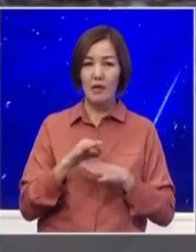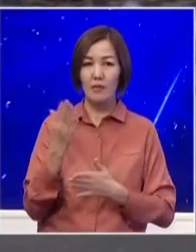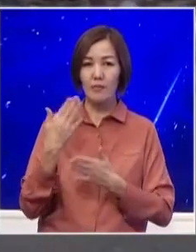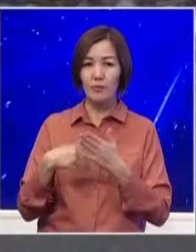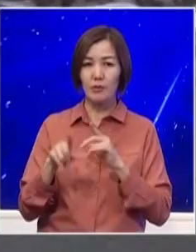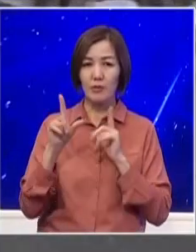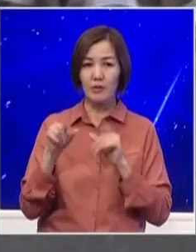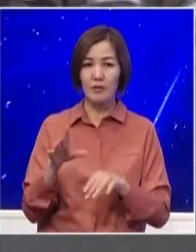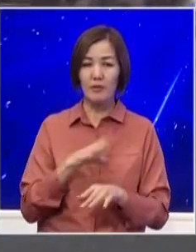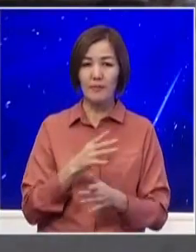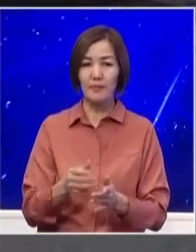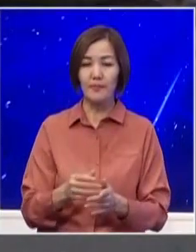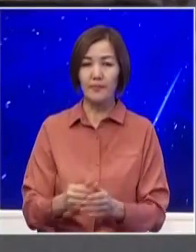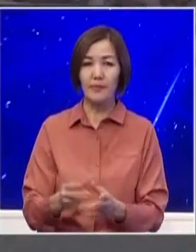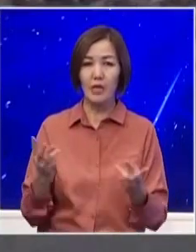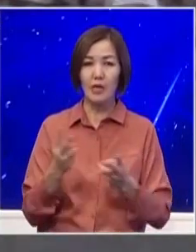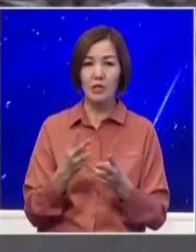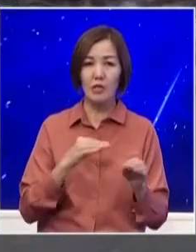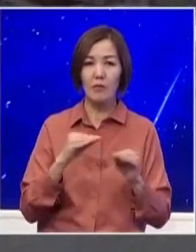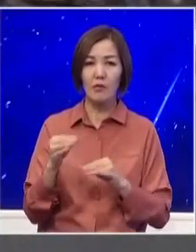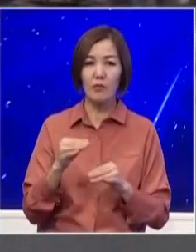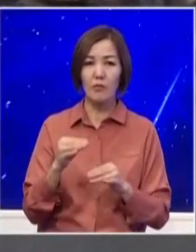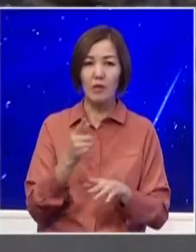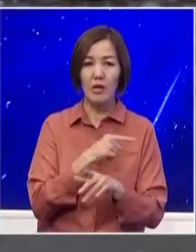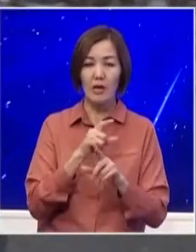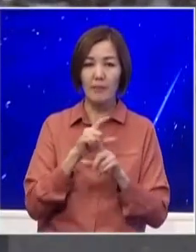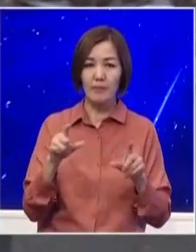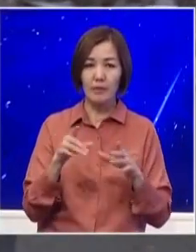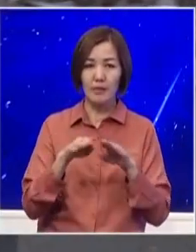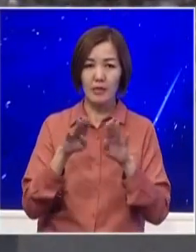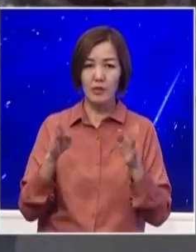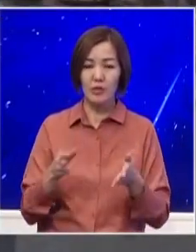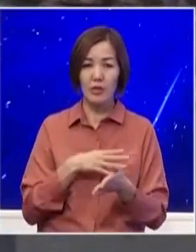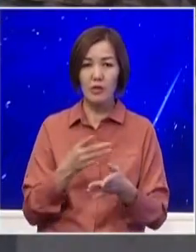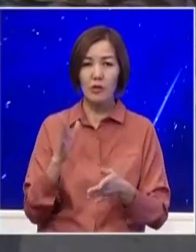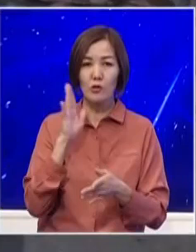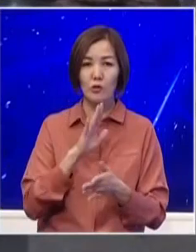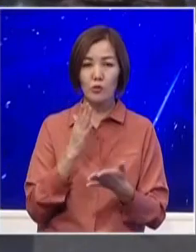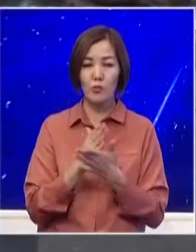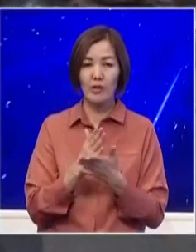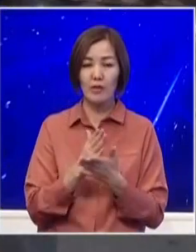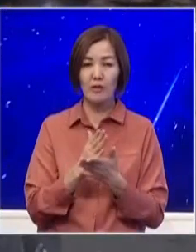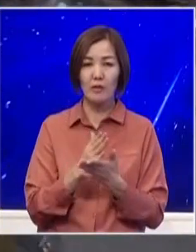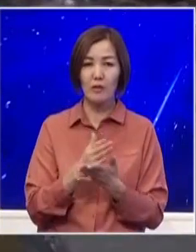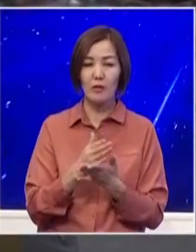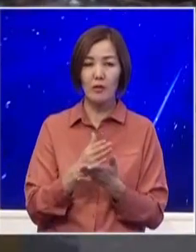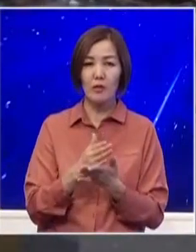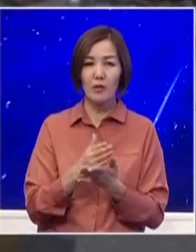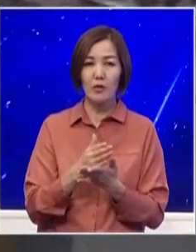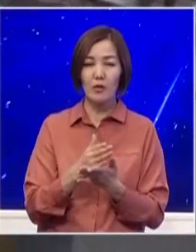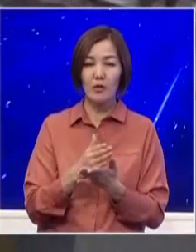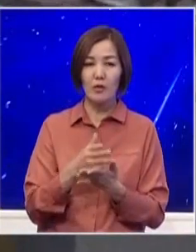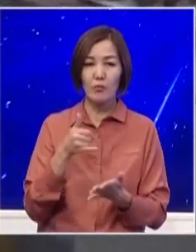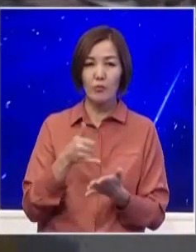ең қажетті құралдар бірінші деміне аптечка қолданамыз, суларымыз